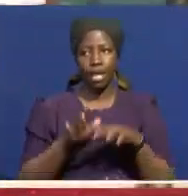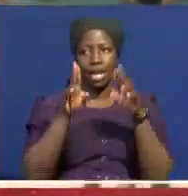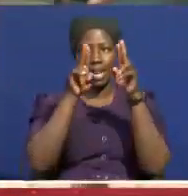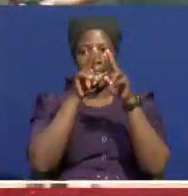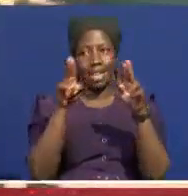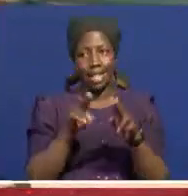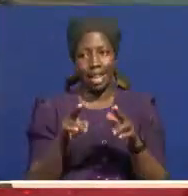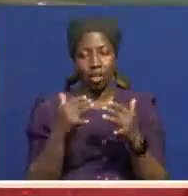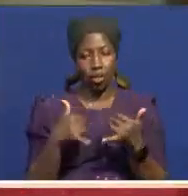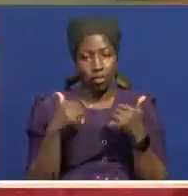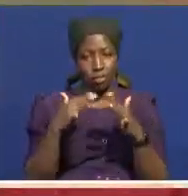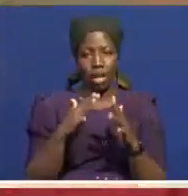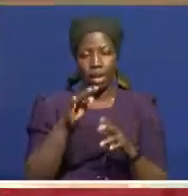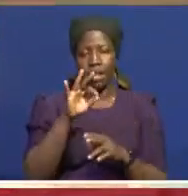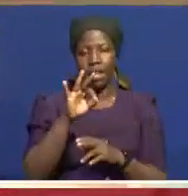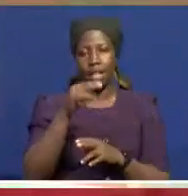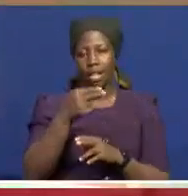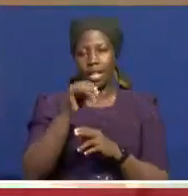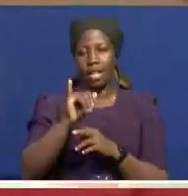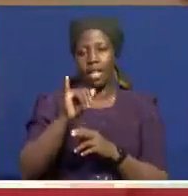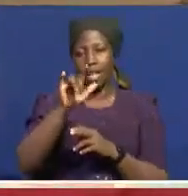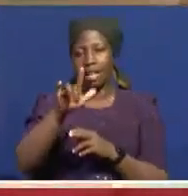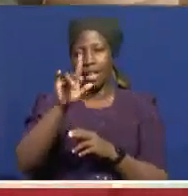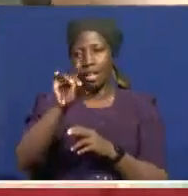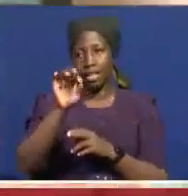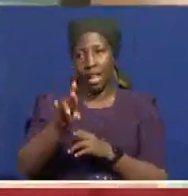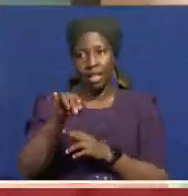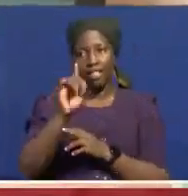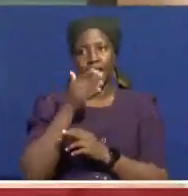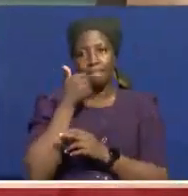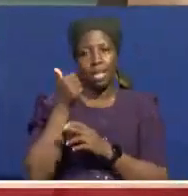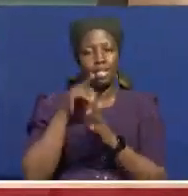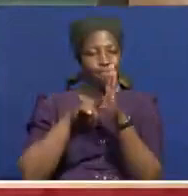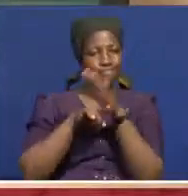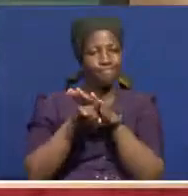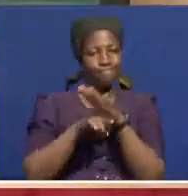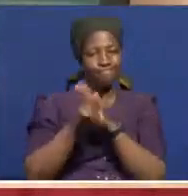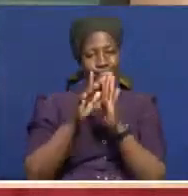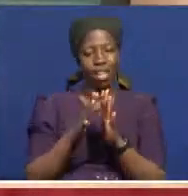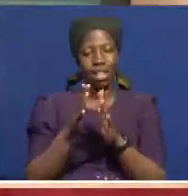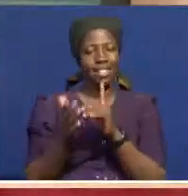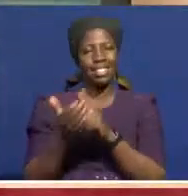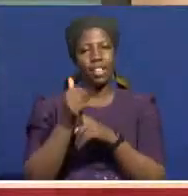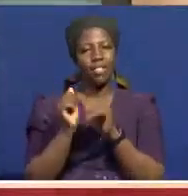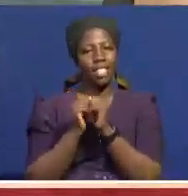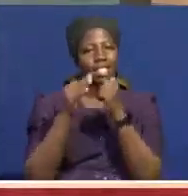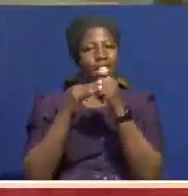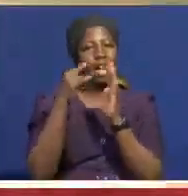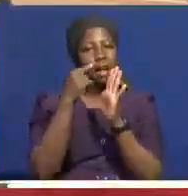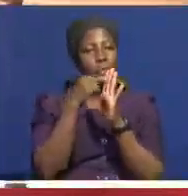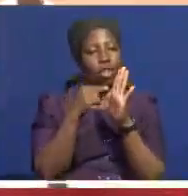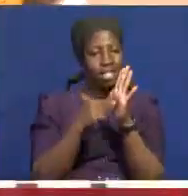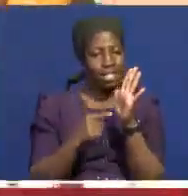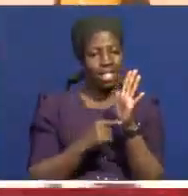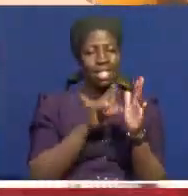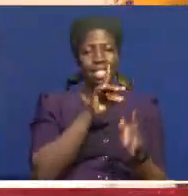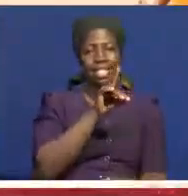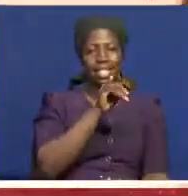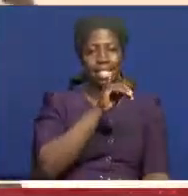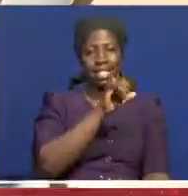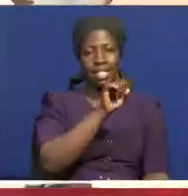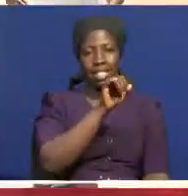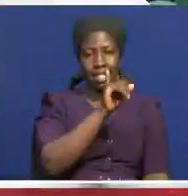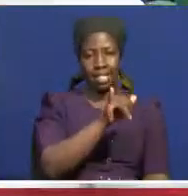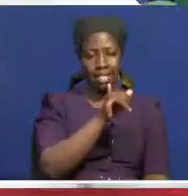Hilda Indasi alikuwa mfugaji bora upande wa USIU Flames kwa alama 18 huku Daisy Nafula akifungia Storms